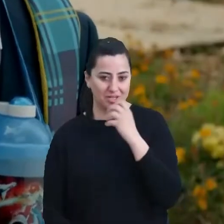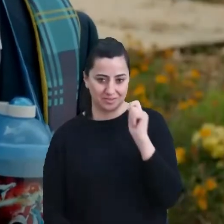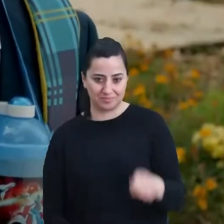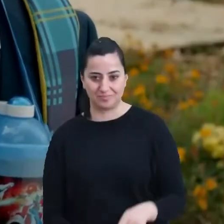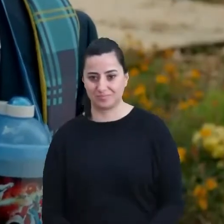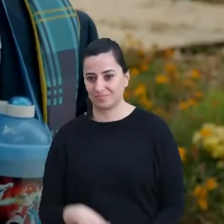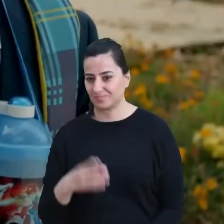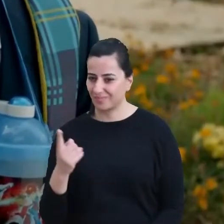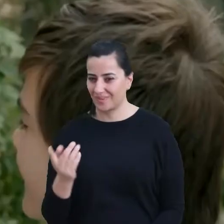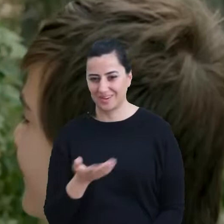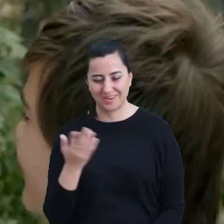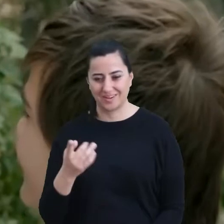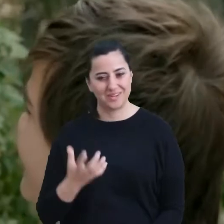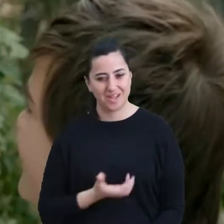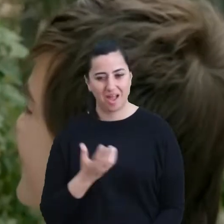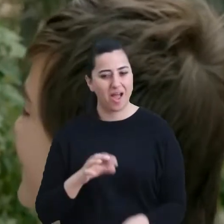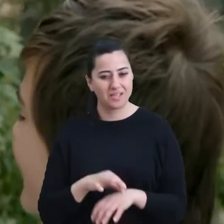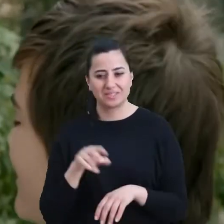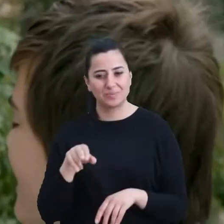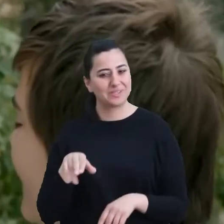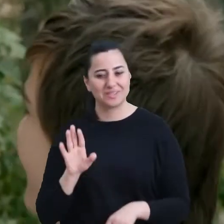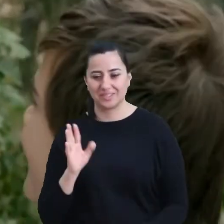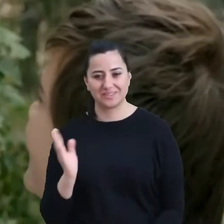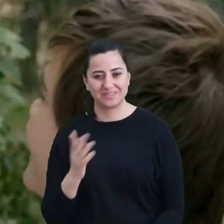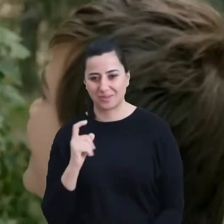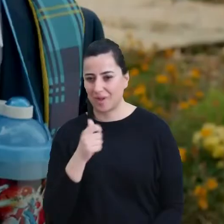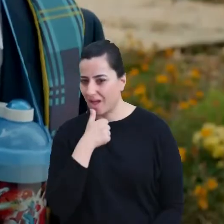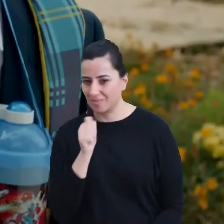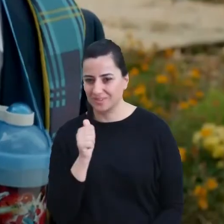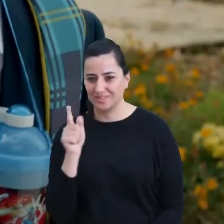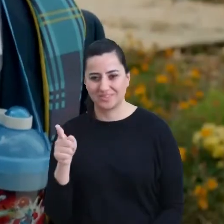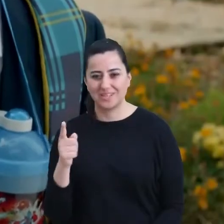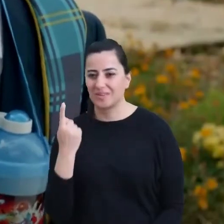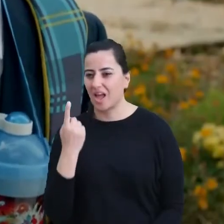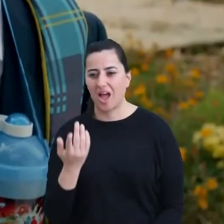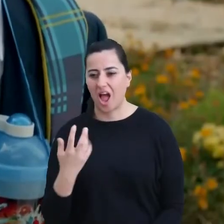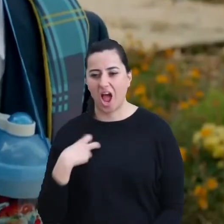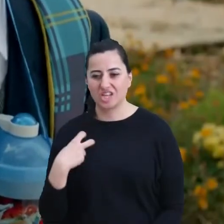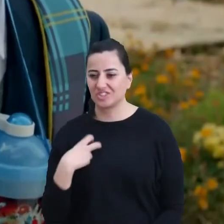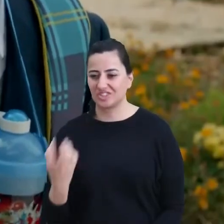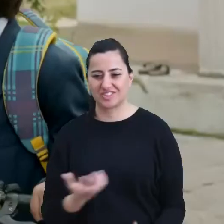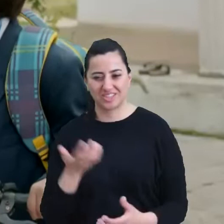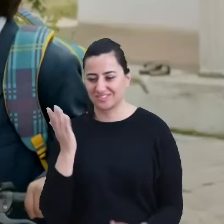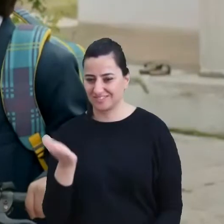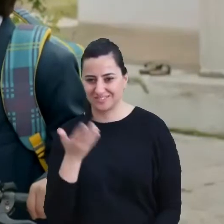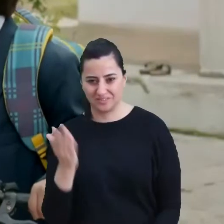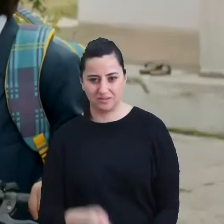mı abi? Vallahi senin bu yangın pek hastalığa benzemiyor Cemil abi. Seninki bildiğin aşk ateşi